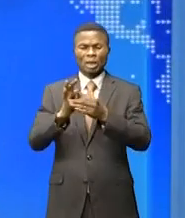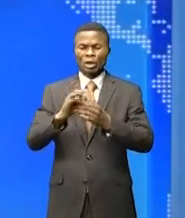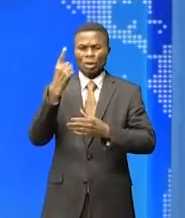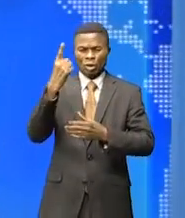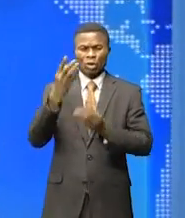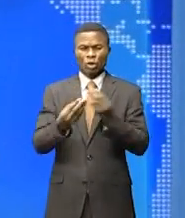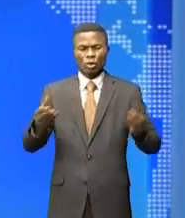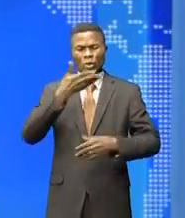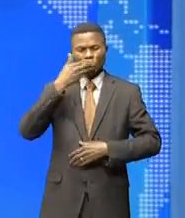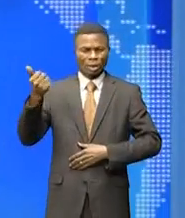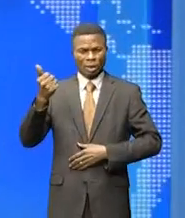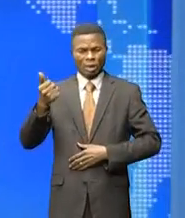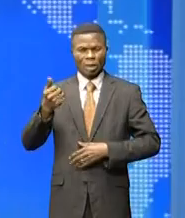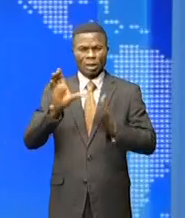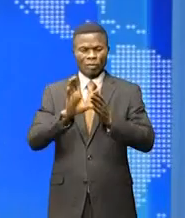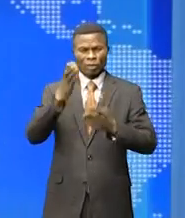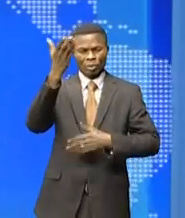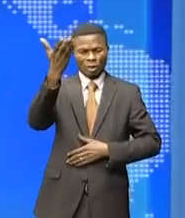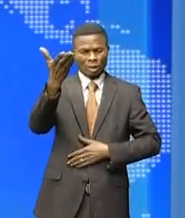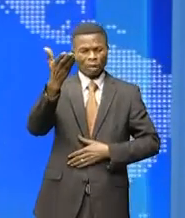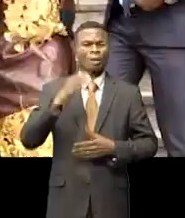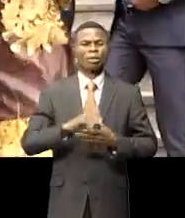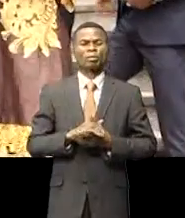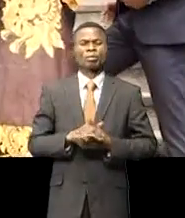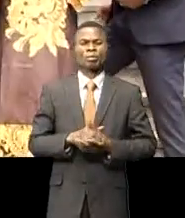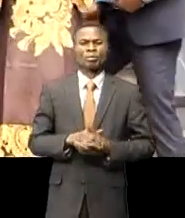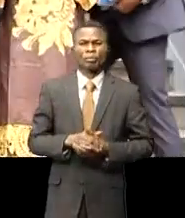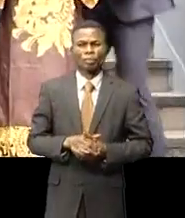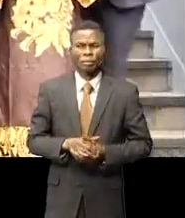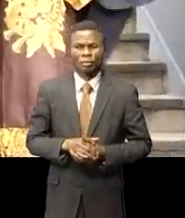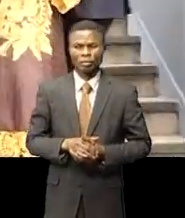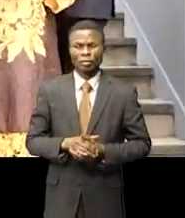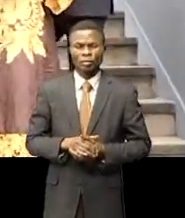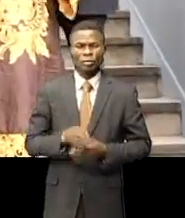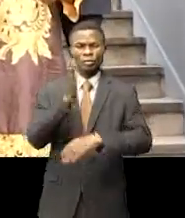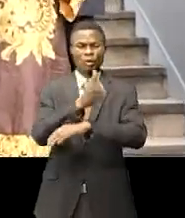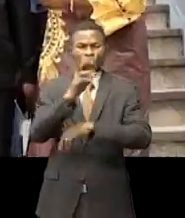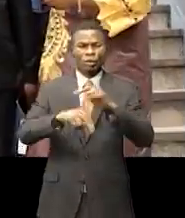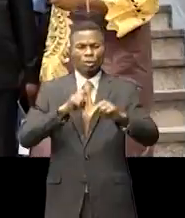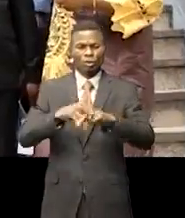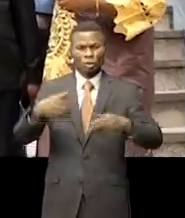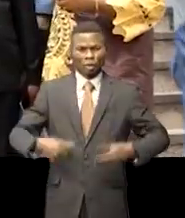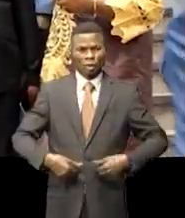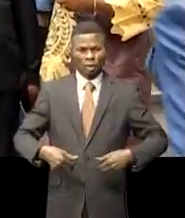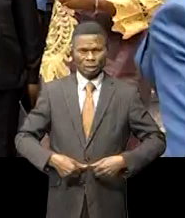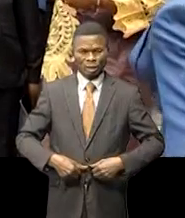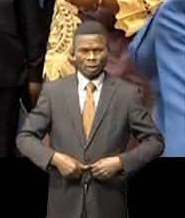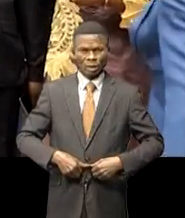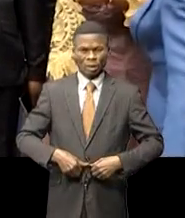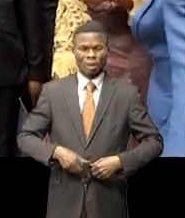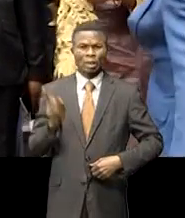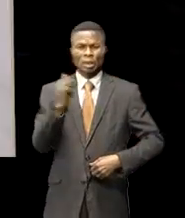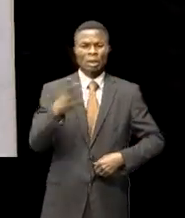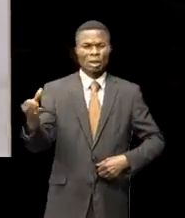résultat escompté. Oscar Mbal pour le reportage. Les nouveaux membres du bureau du Conseil national de la jeunesse sont allés retirer